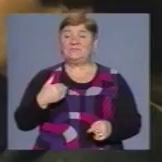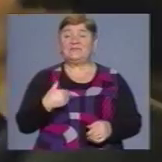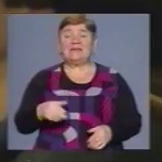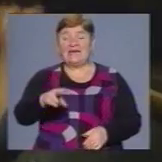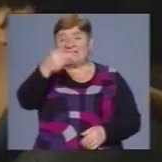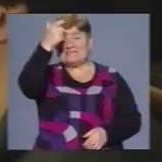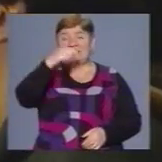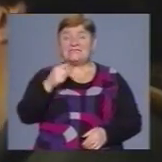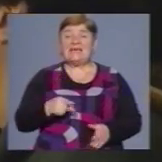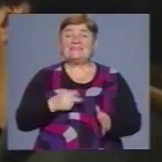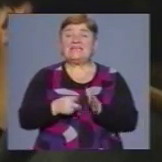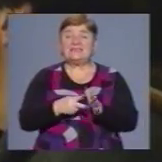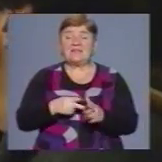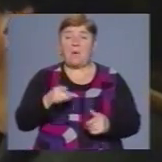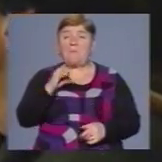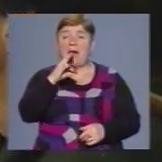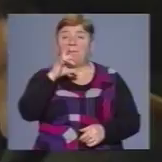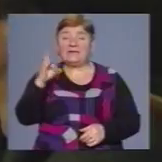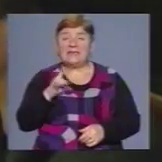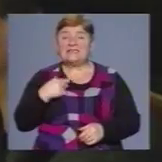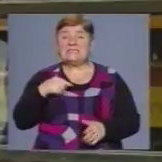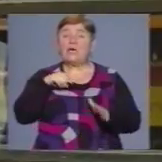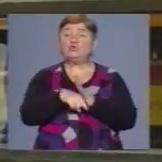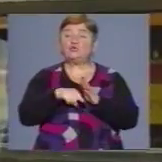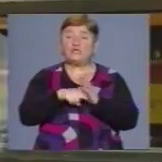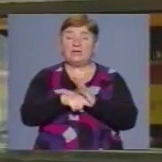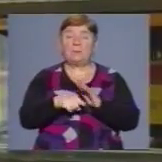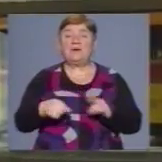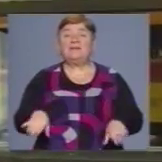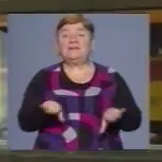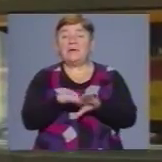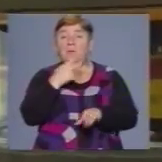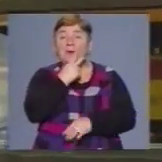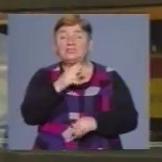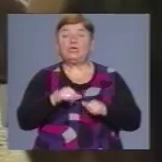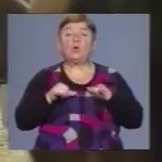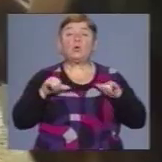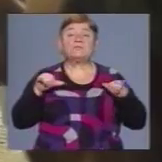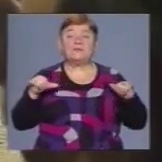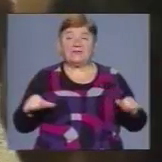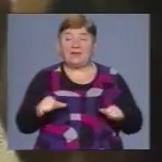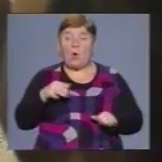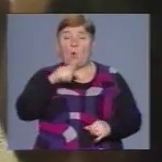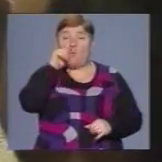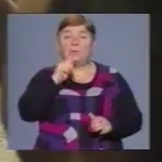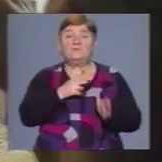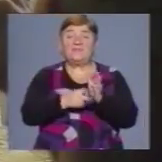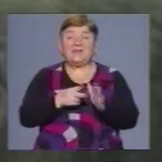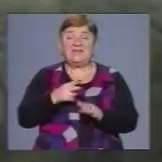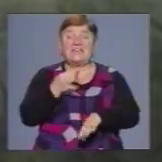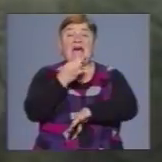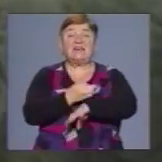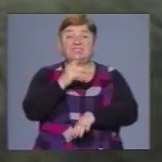швейцарський залізничник-реставратор Крістоф Бахман. За сюжетом Крістоф запрошує Олега побачити розвиток високогірної залізниці у Швейцарії. У свою